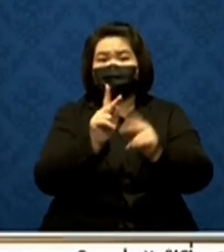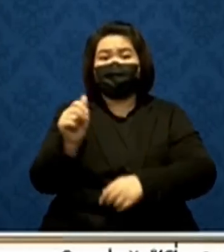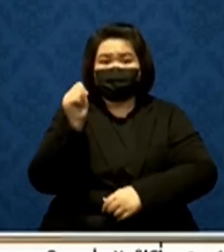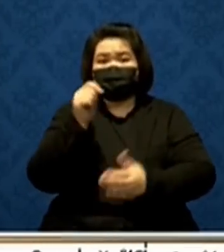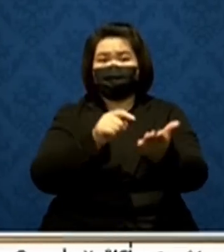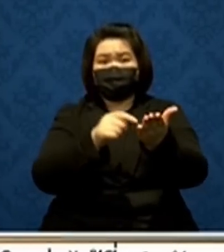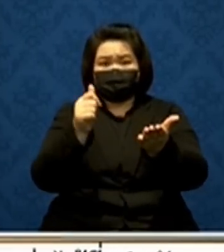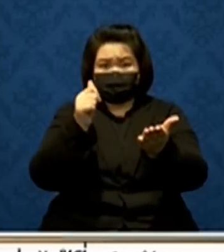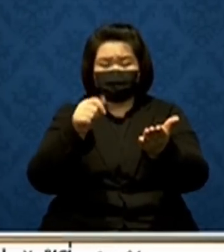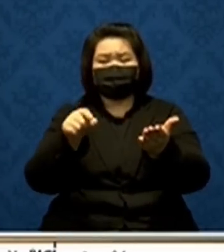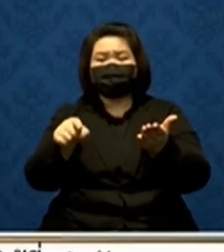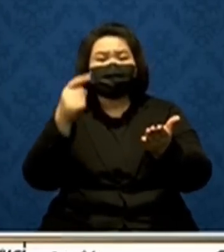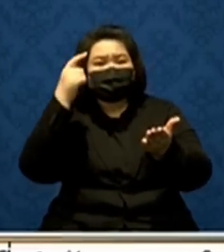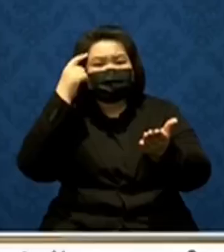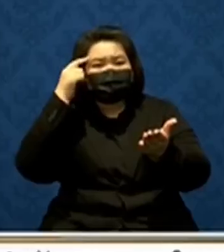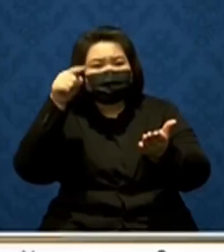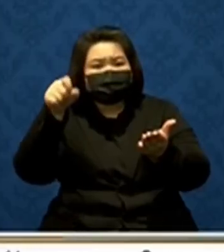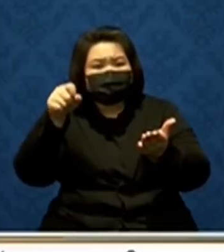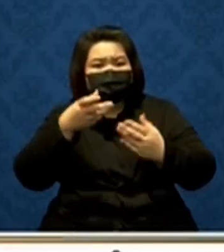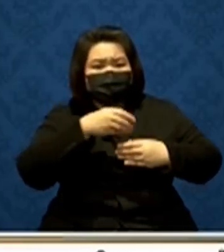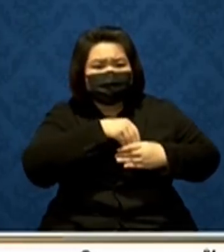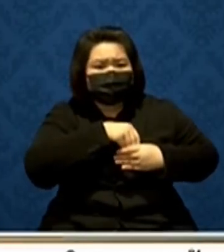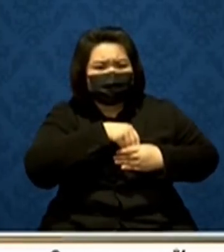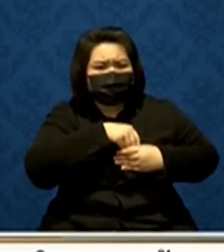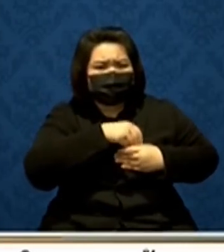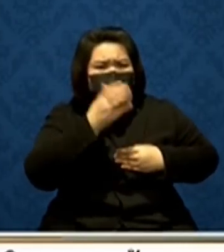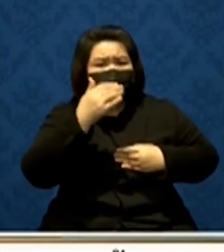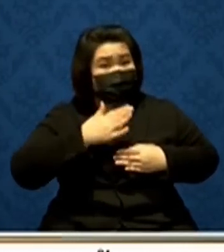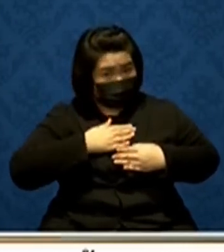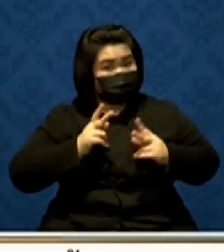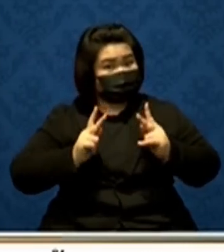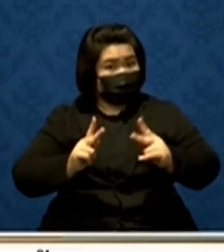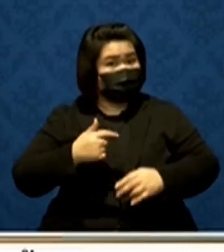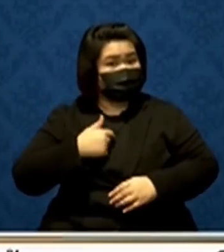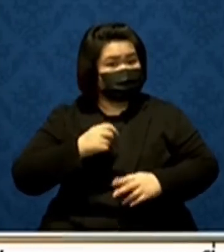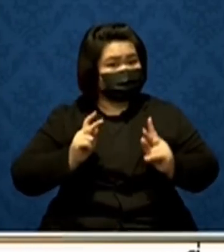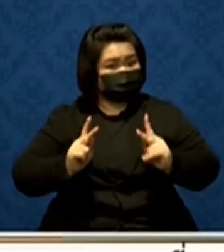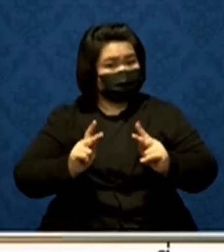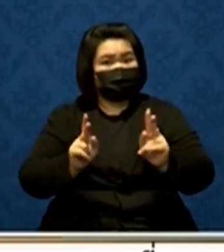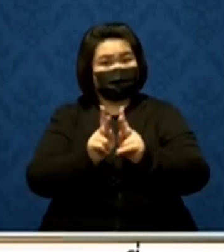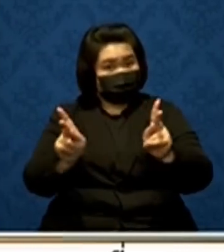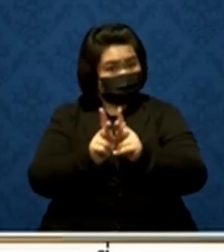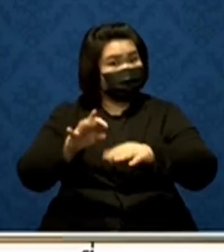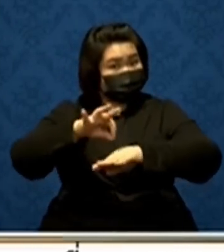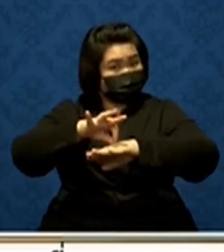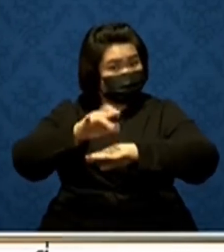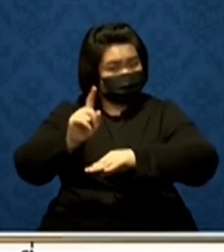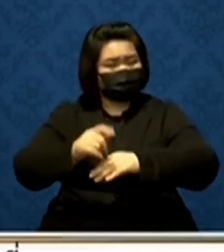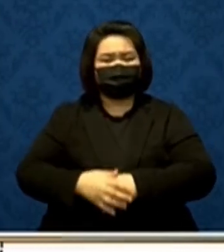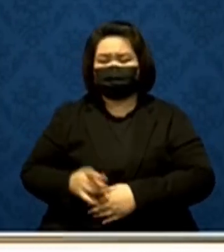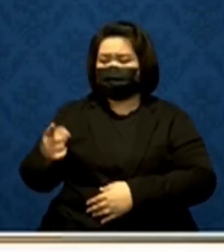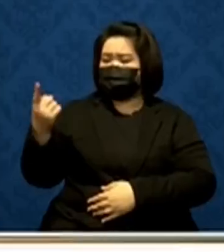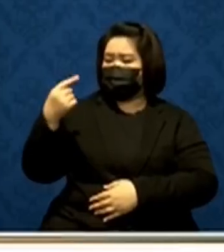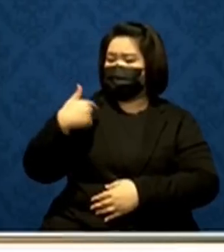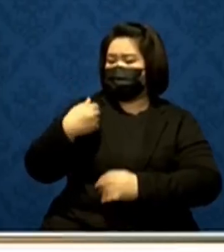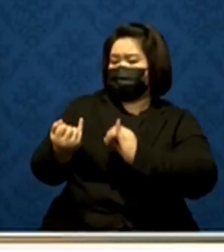ๆท่านคงคิดในใจท่านตอนนี้ว่าแล้วนะจุลินจะกล้าตั้งกรรมการสอบประธานบอร์ดเลยในเมื่อท่านกล่าวหาว่าเป็น